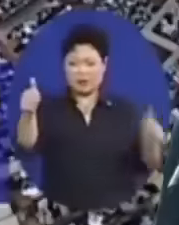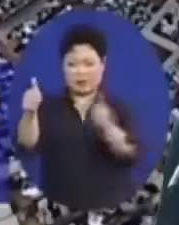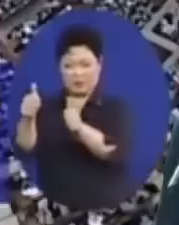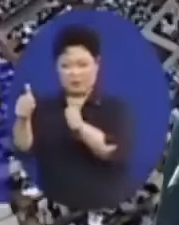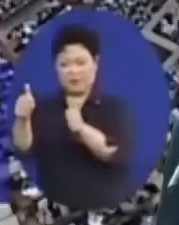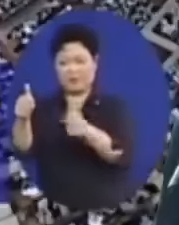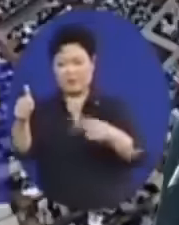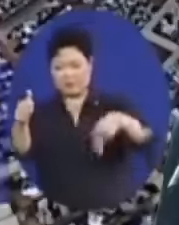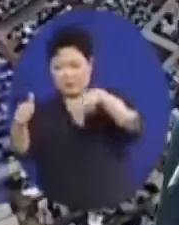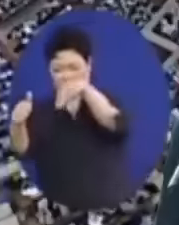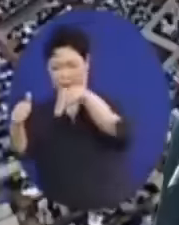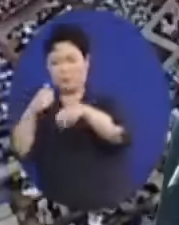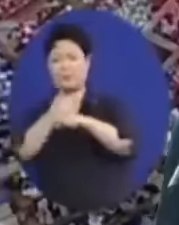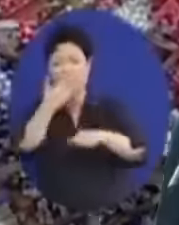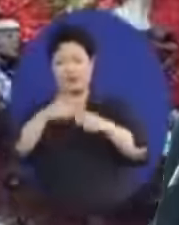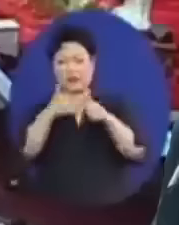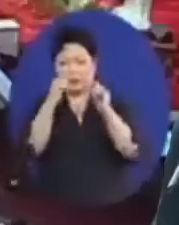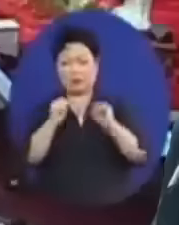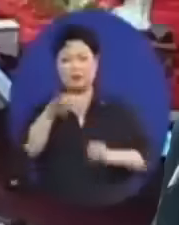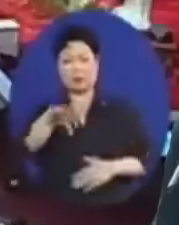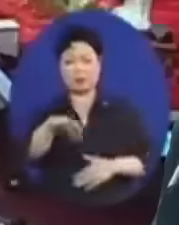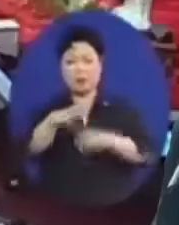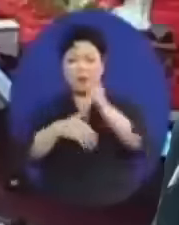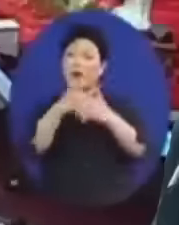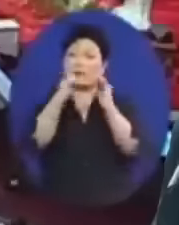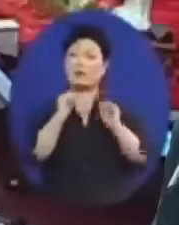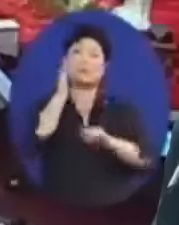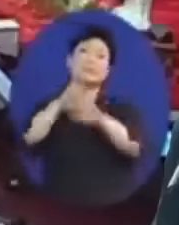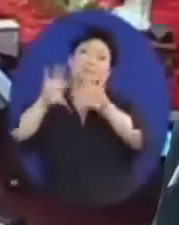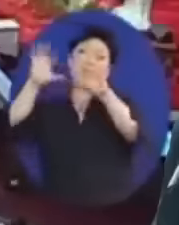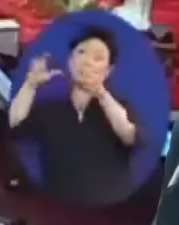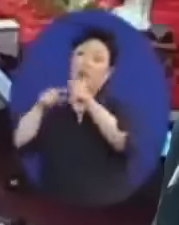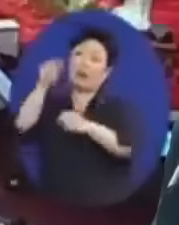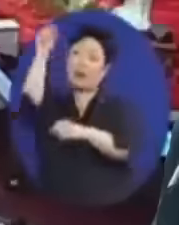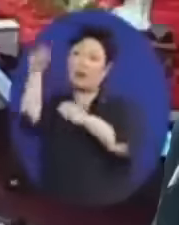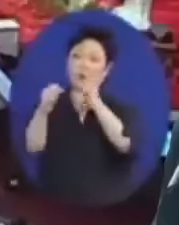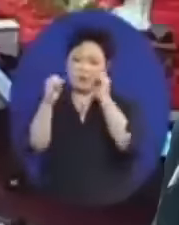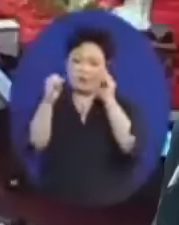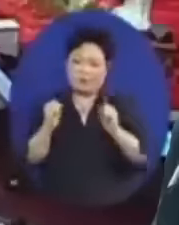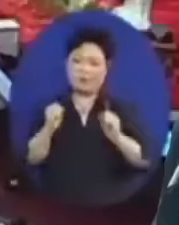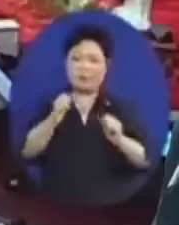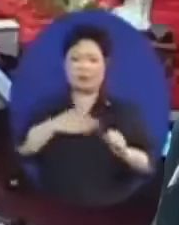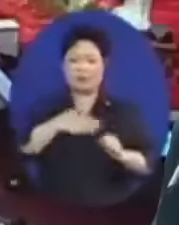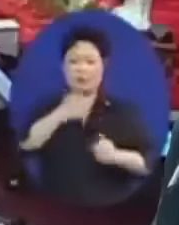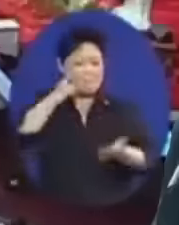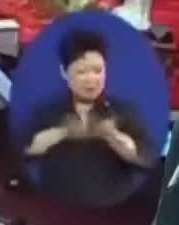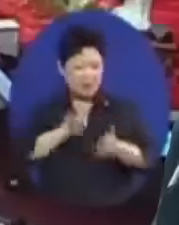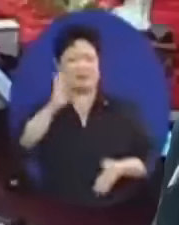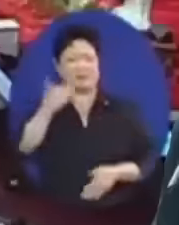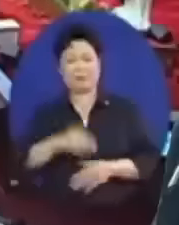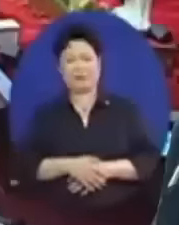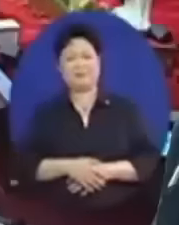하리라. 예수님 계신 곳에, 하나님 계신 천국에 영원히 있는 나를 발견하게 되는 것입니다.